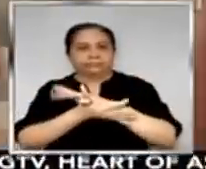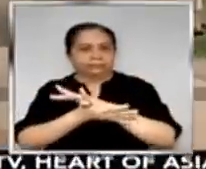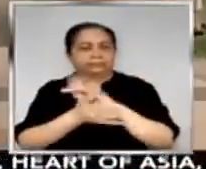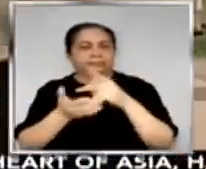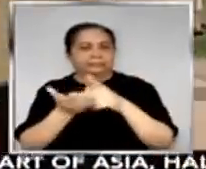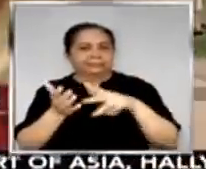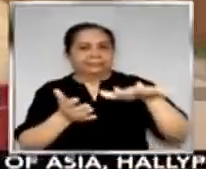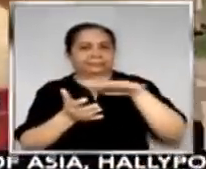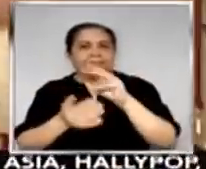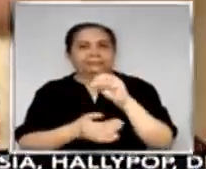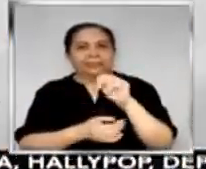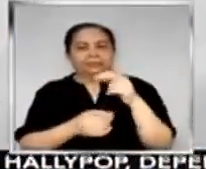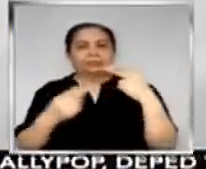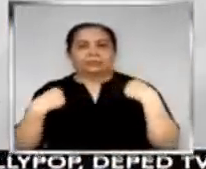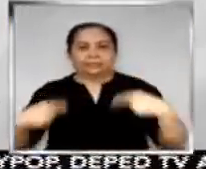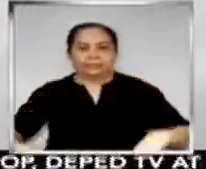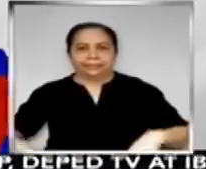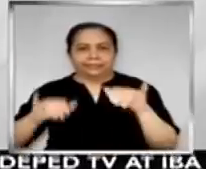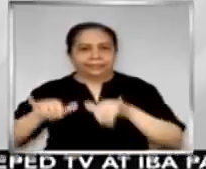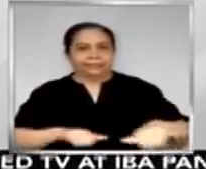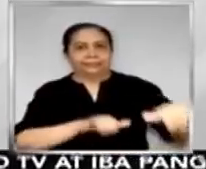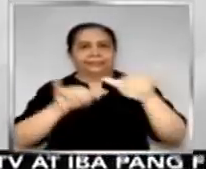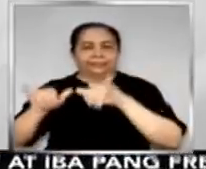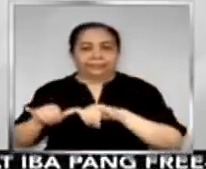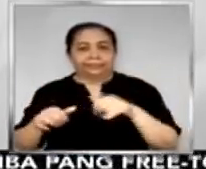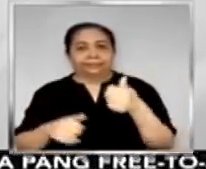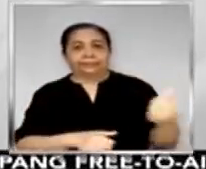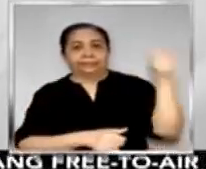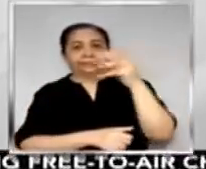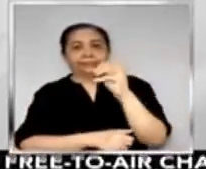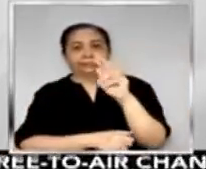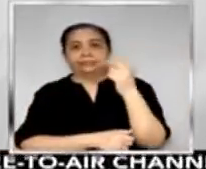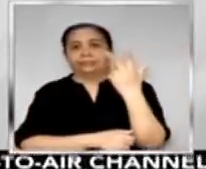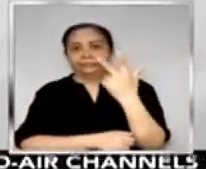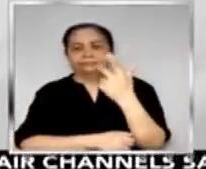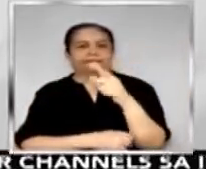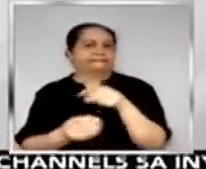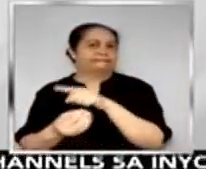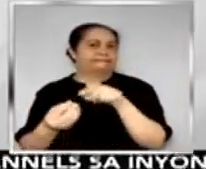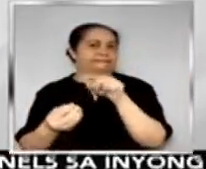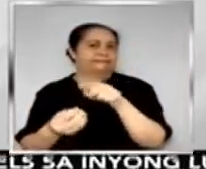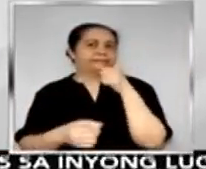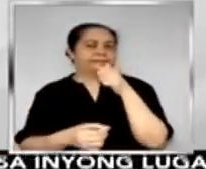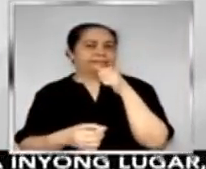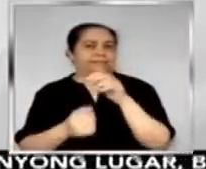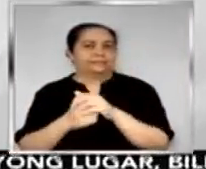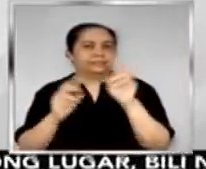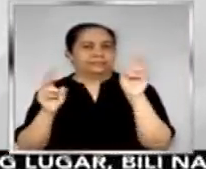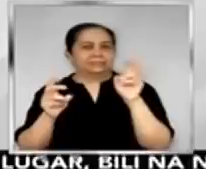minimum public health standards. Ang pamunuan ng MRT3, kinundi na ang ginawa ng babae na tinawag nitong